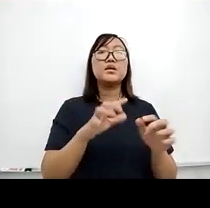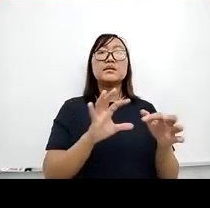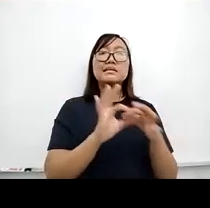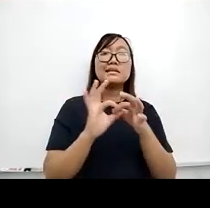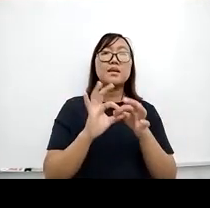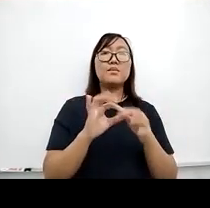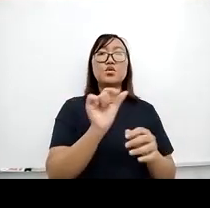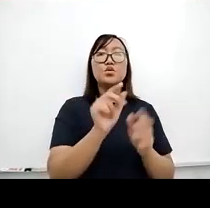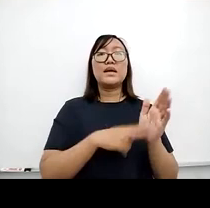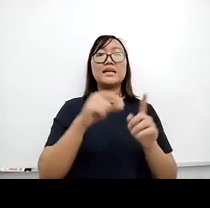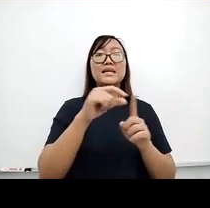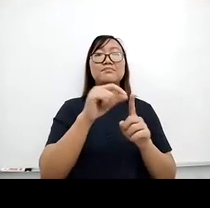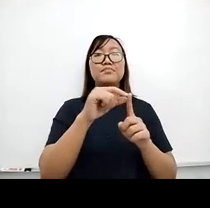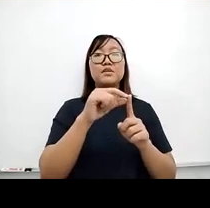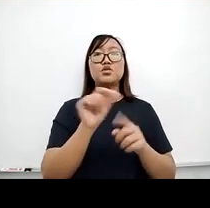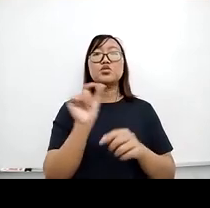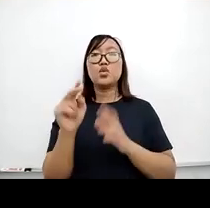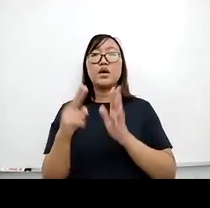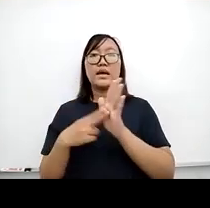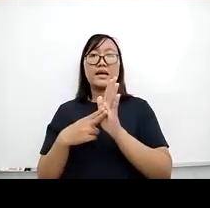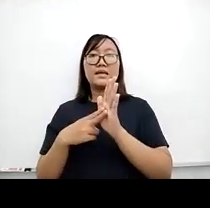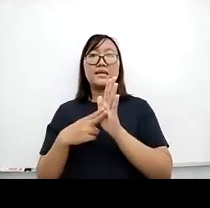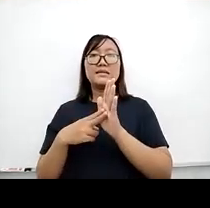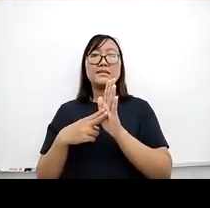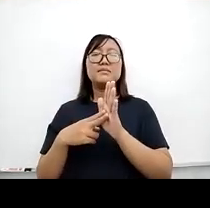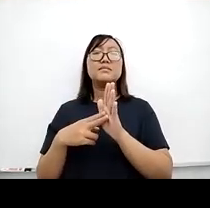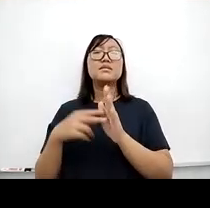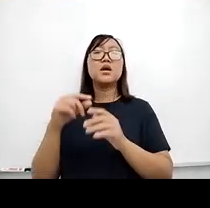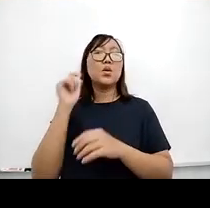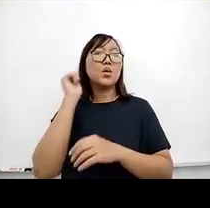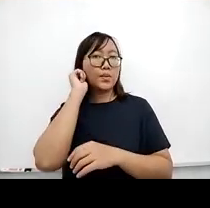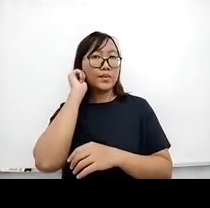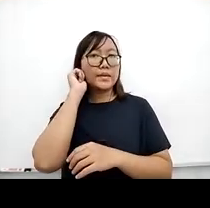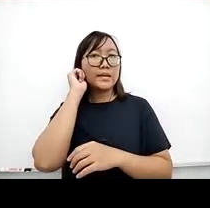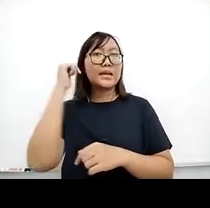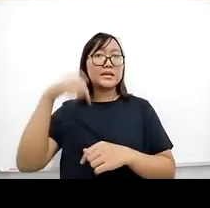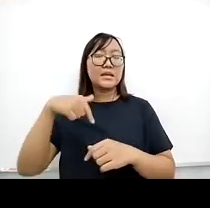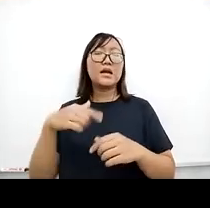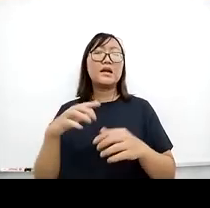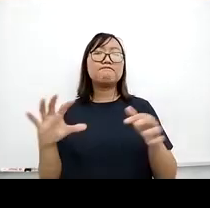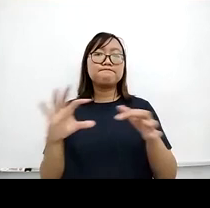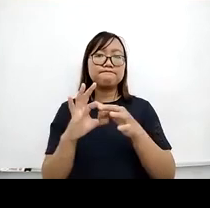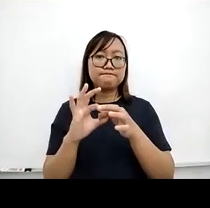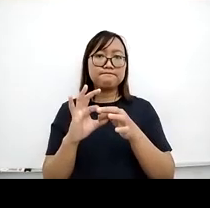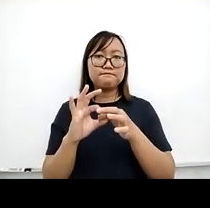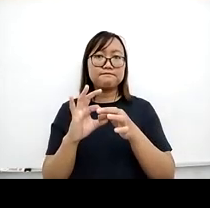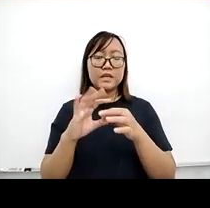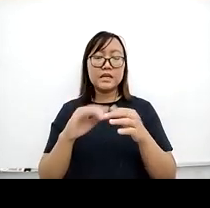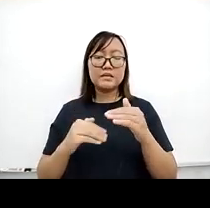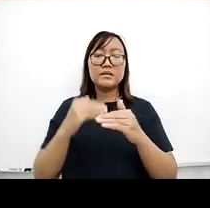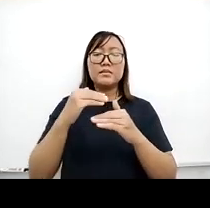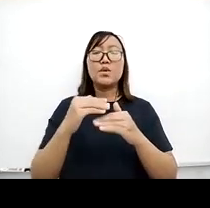dan Yun woman oh dan diimplementasikan secara khusus saat ini pada fase pertama itu